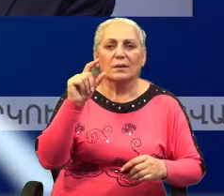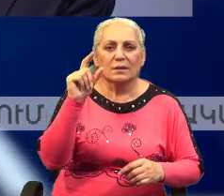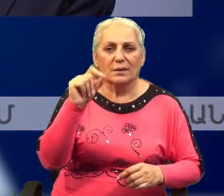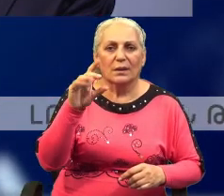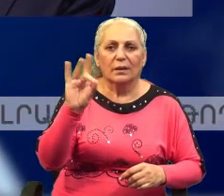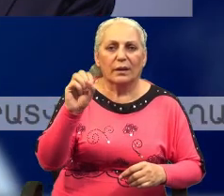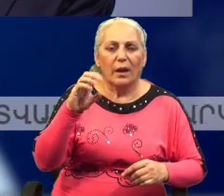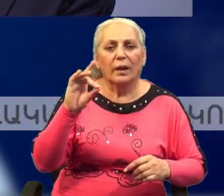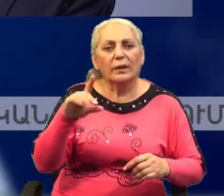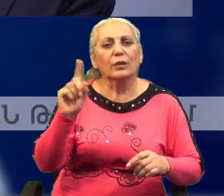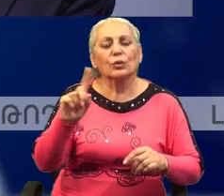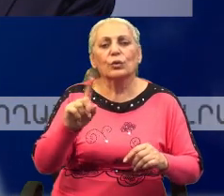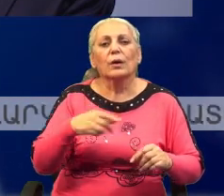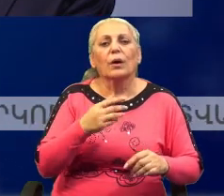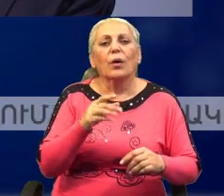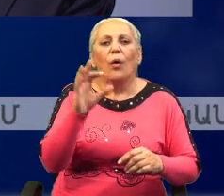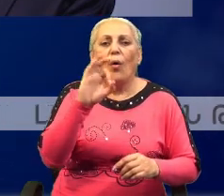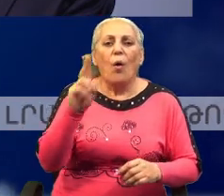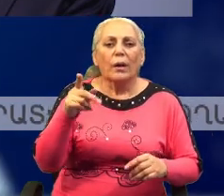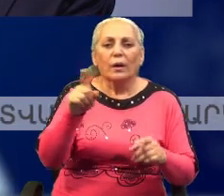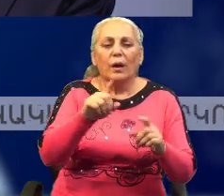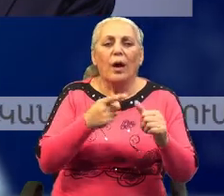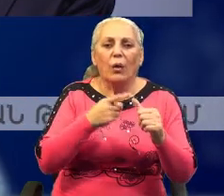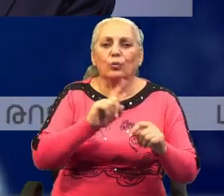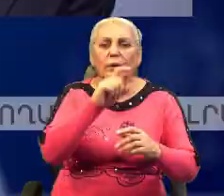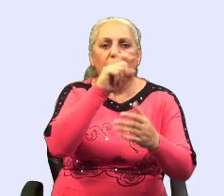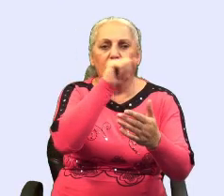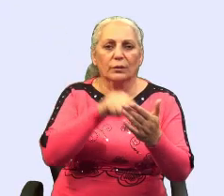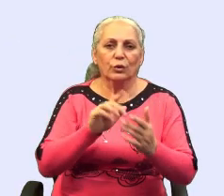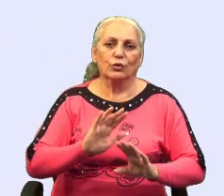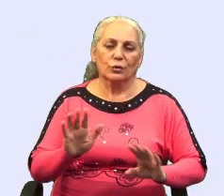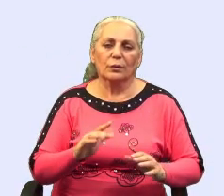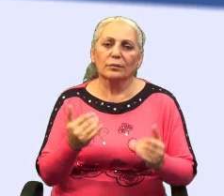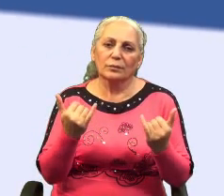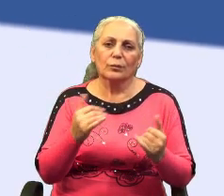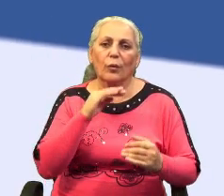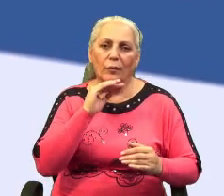ինչ օքեյ եւ ամուսարն արդեն իրենց համար խնդիր չէ։ Առայժմ այսքանը։